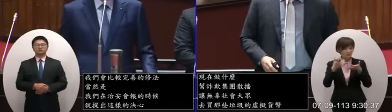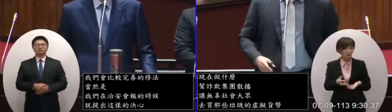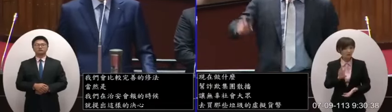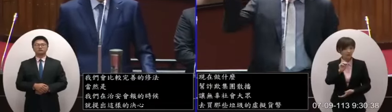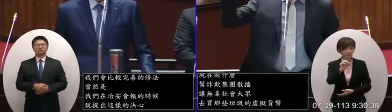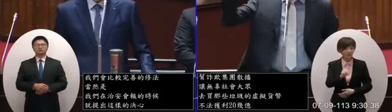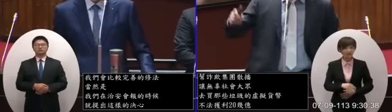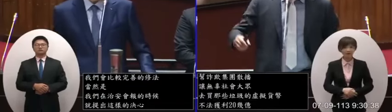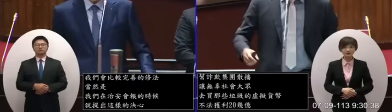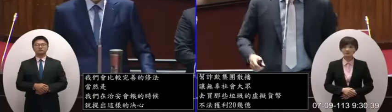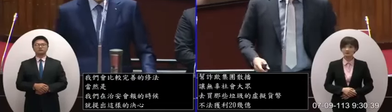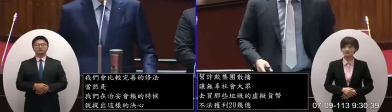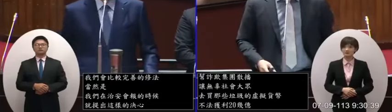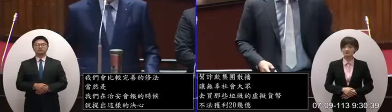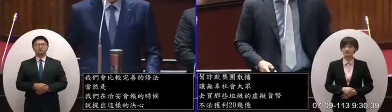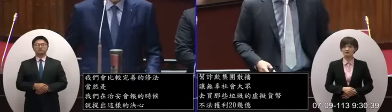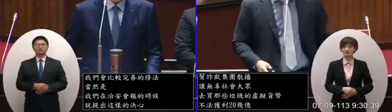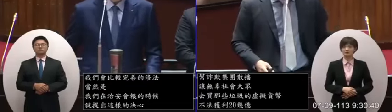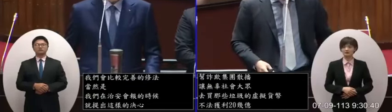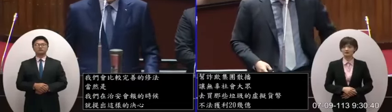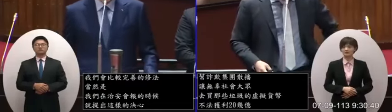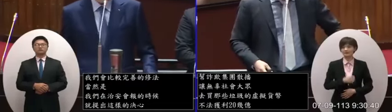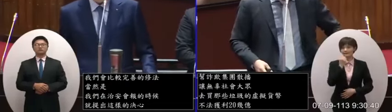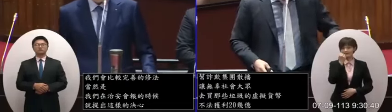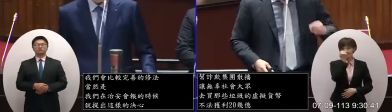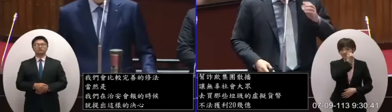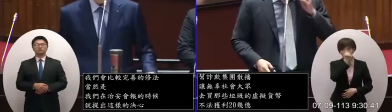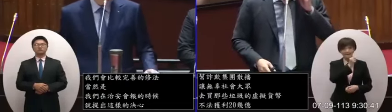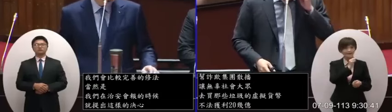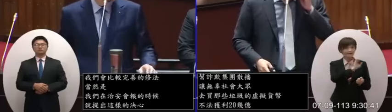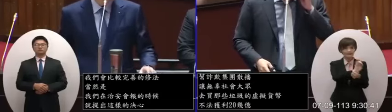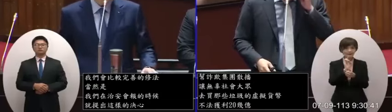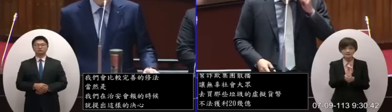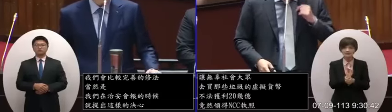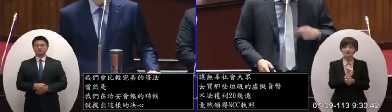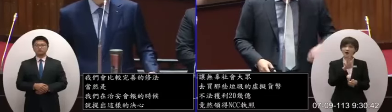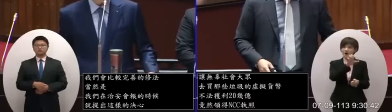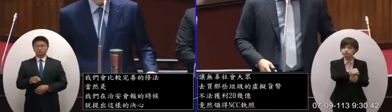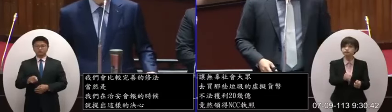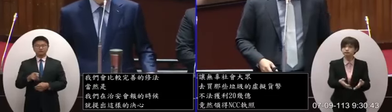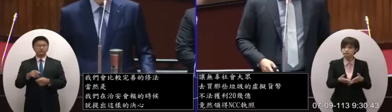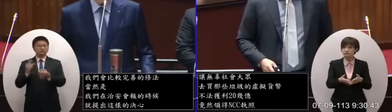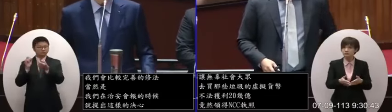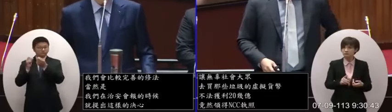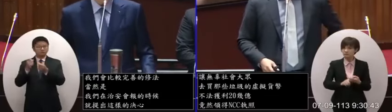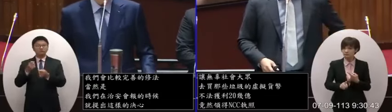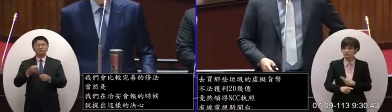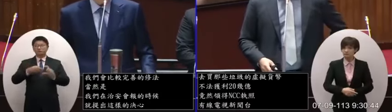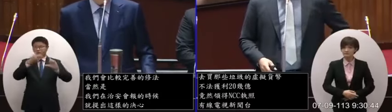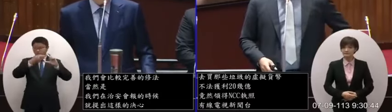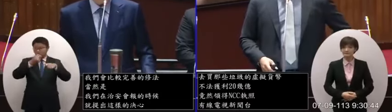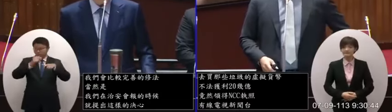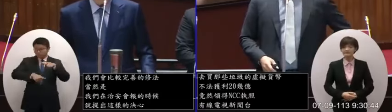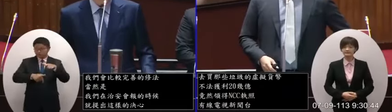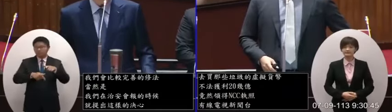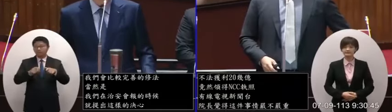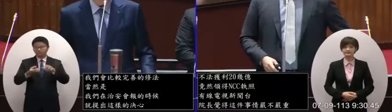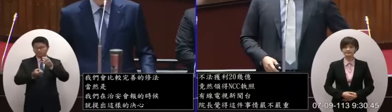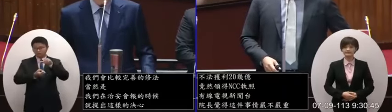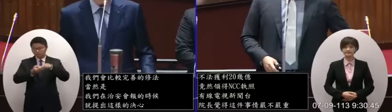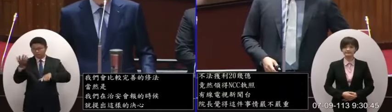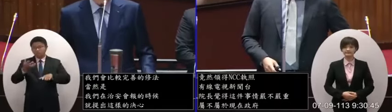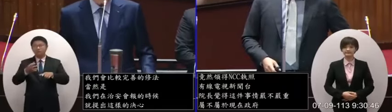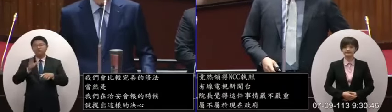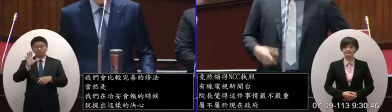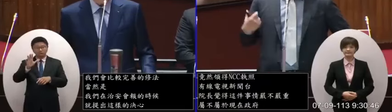府我们要严厉的打诈的对象？ 这日前媒体有揭露这样的事实哈，那